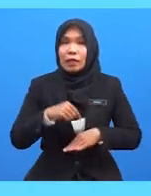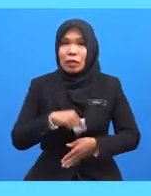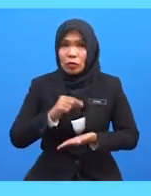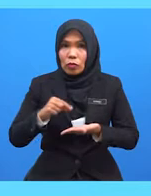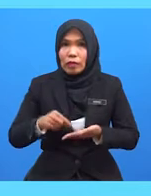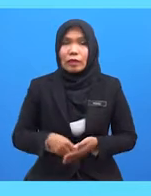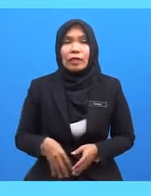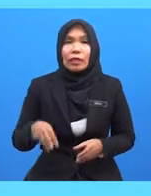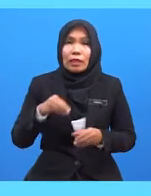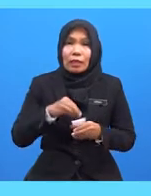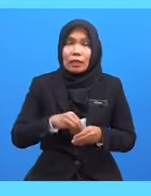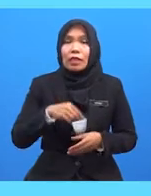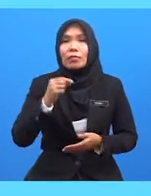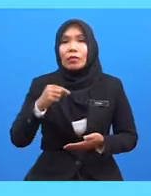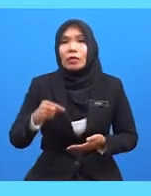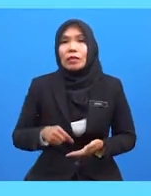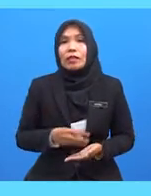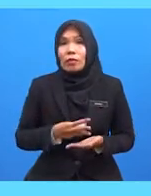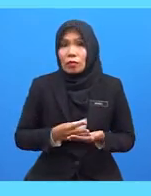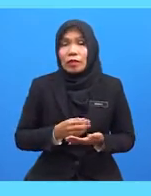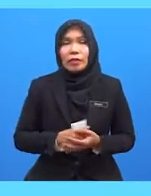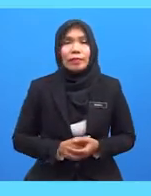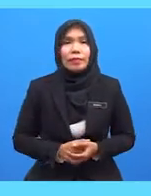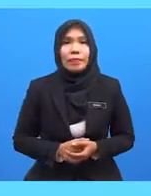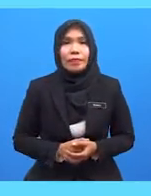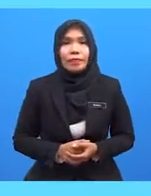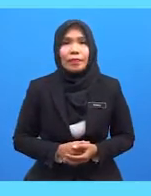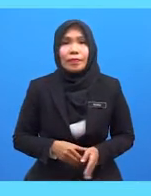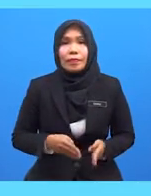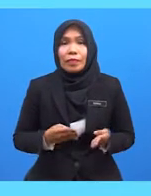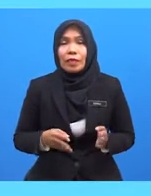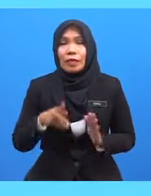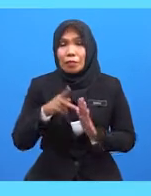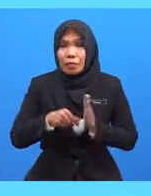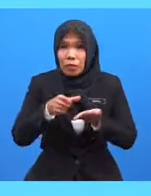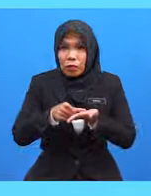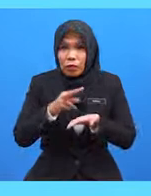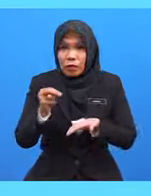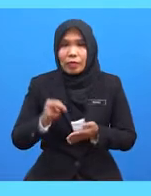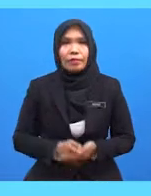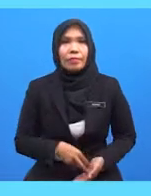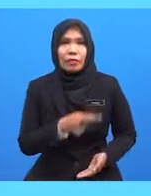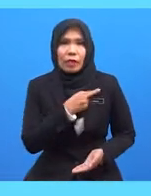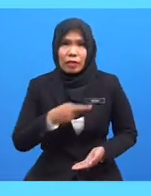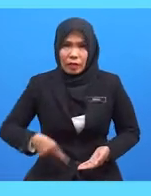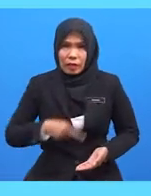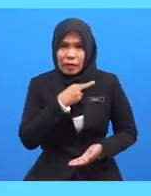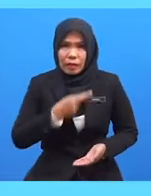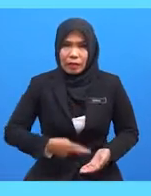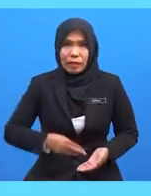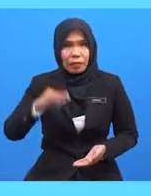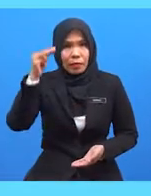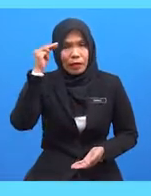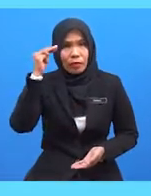klasik digunakan dalam undang-undang. Bahasa persuratan, raja-raja Melayu mengirimkan